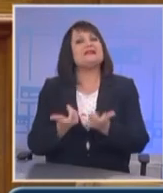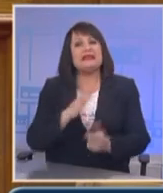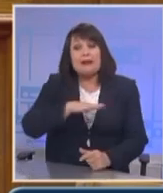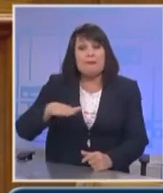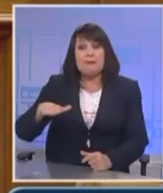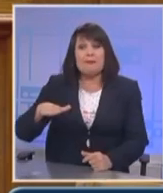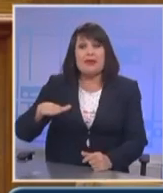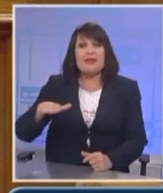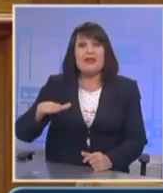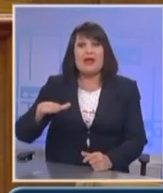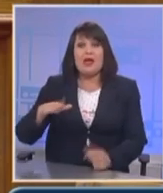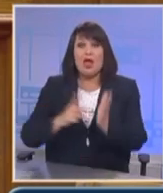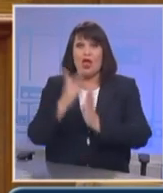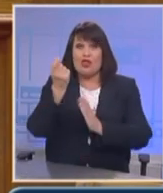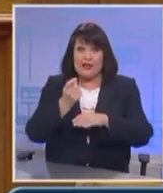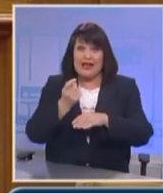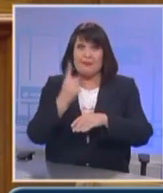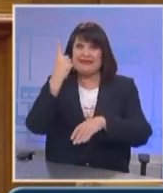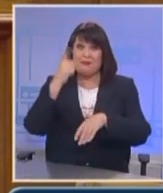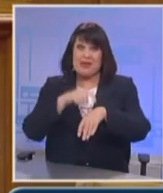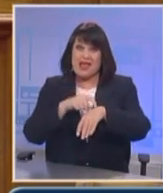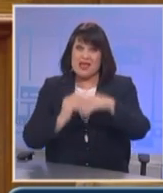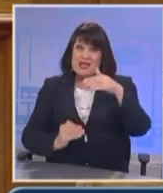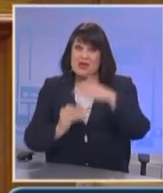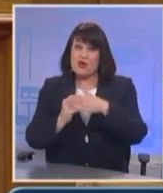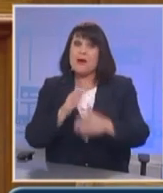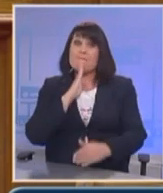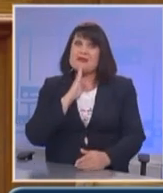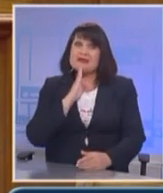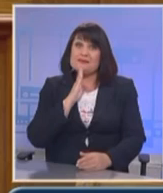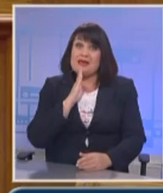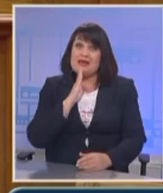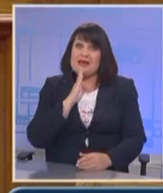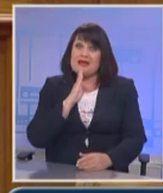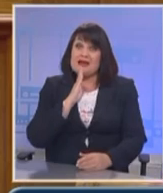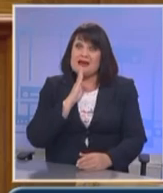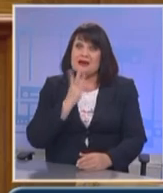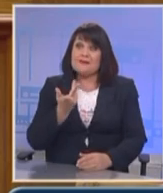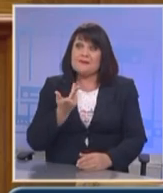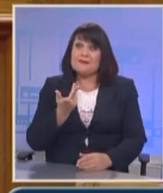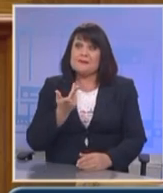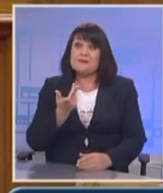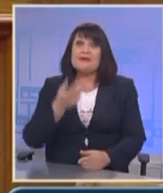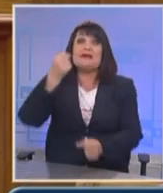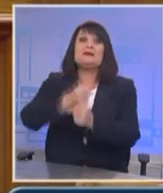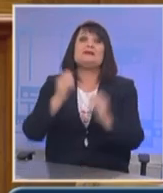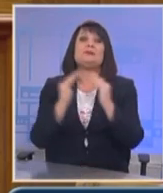τους 12,5 μία το αργότερο από τα ολοήμερά σας που δεν καταργείτε είναι στο